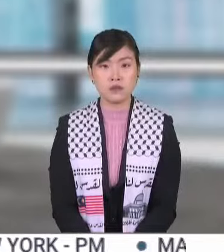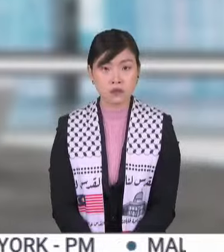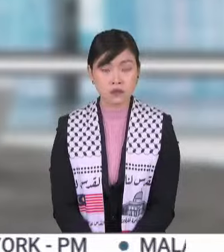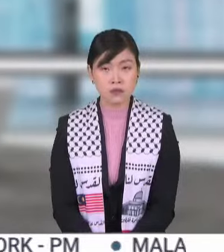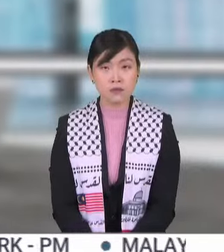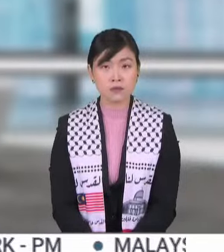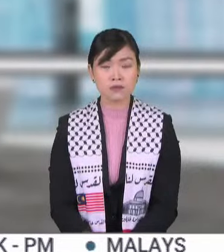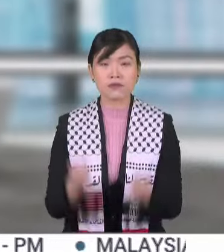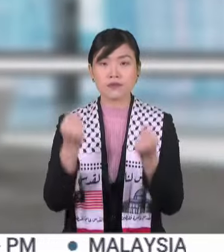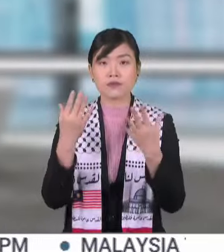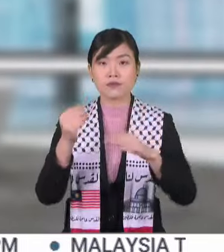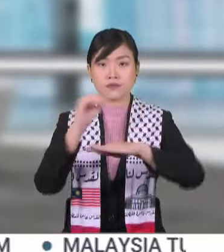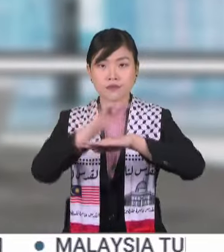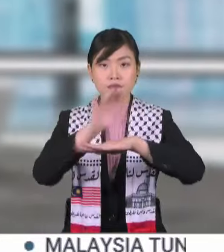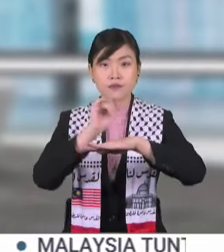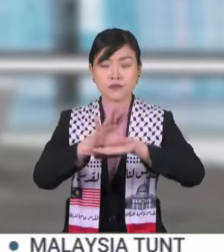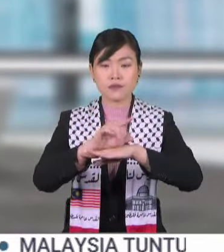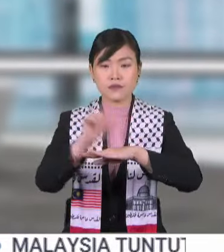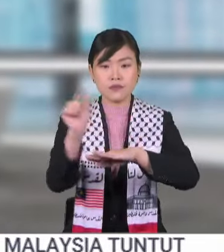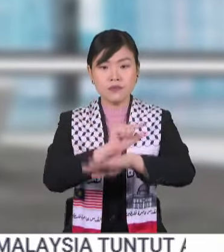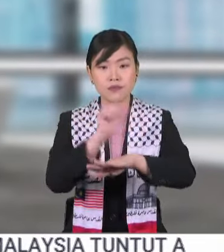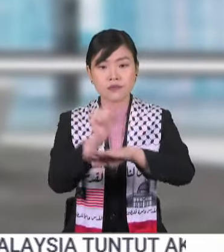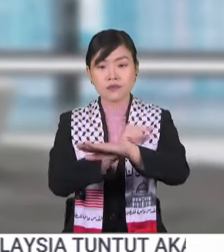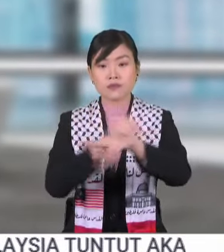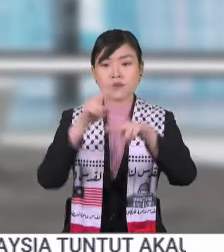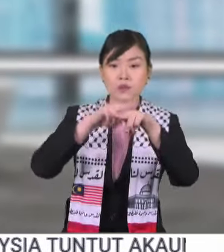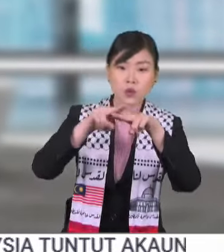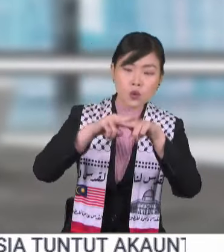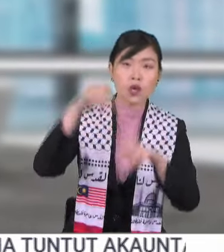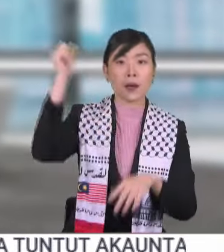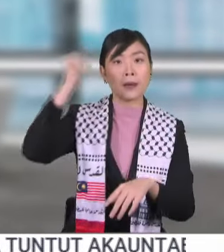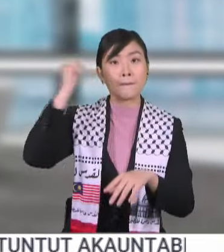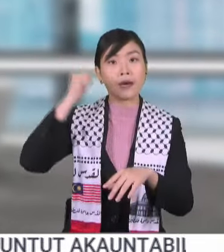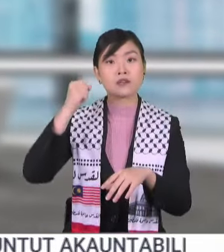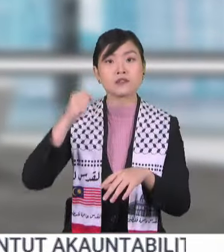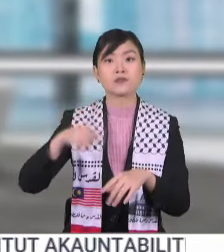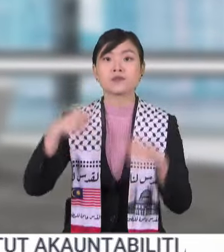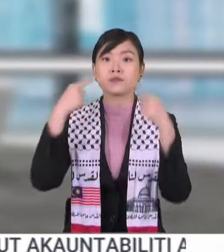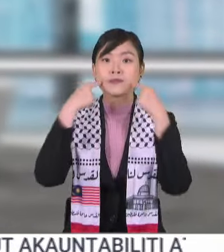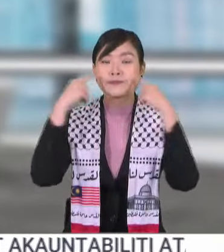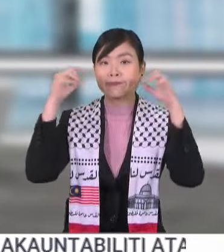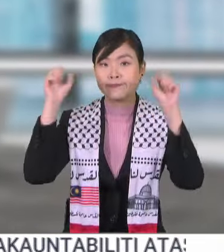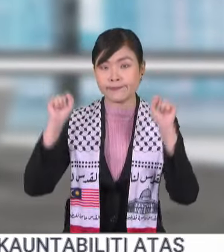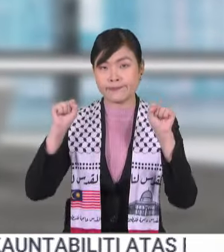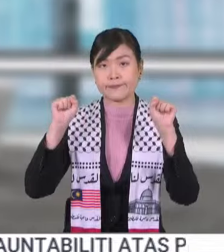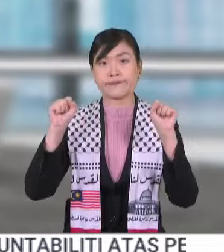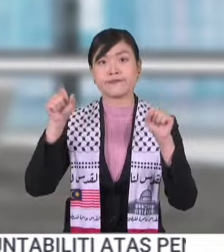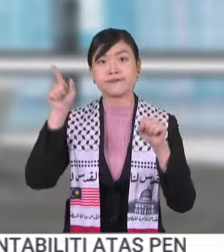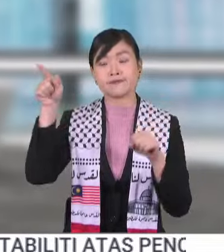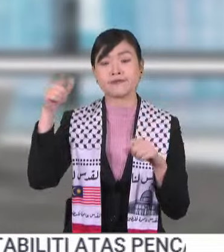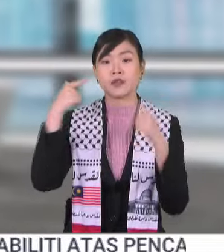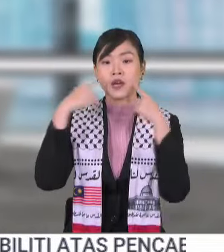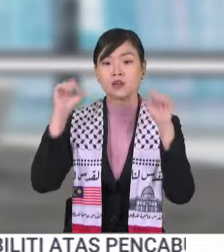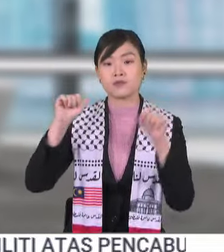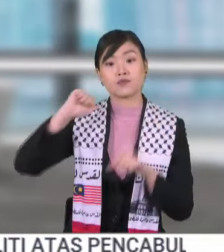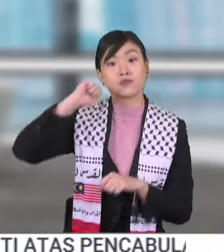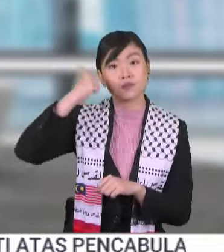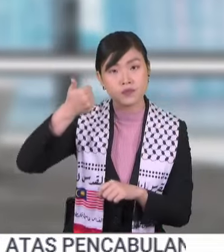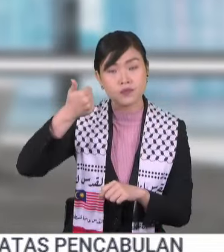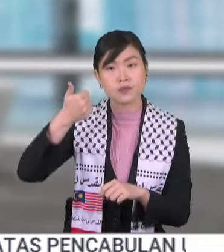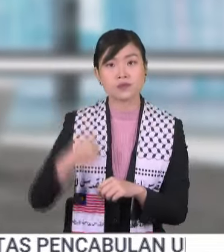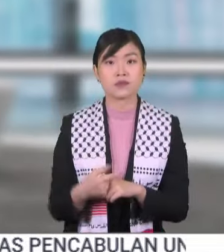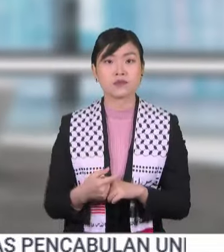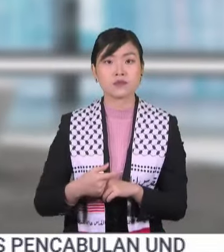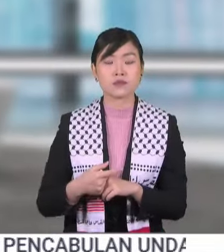depan ramai dinasihat menggunakan pengangkutan awam untuk ketika meraikan sambutan perayaan taipusum di Batu kave esok ini bagi